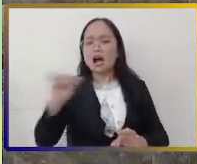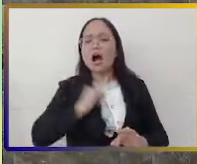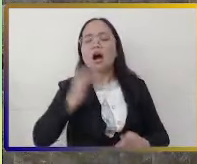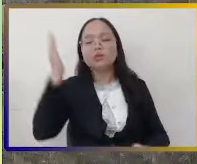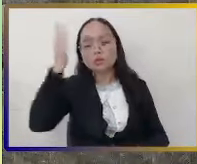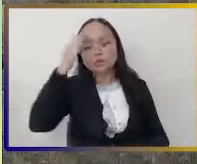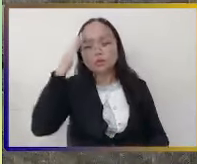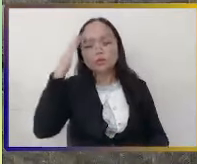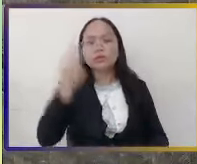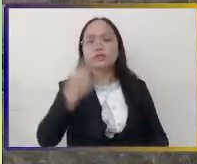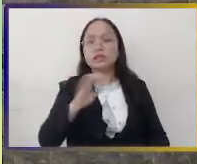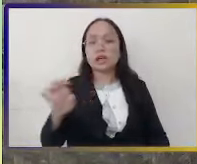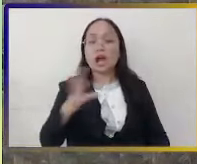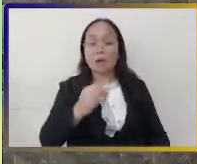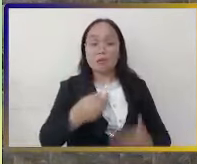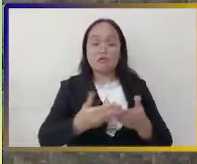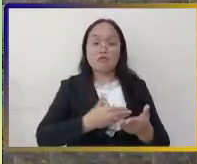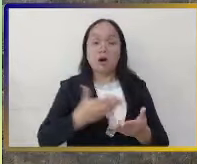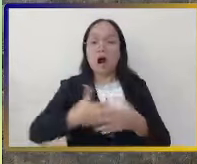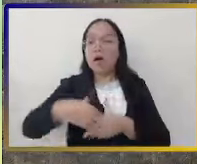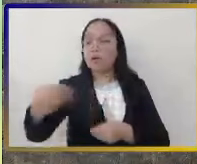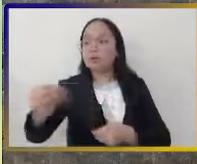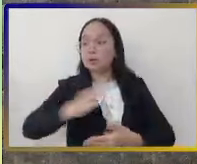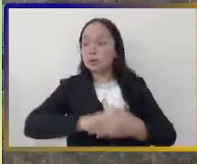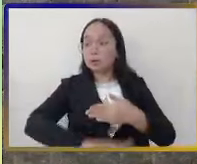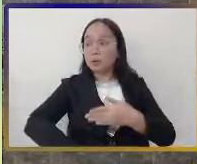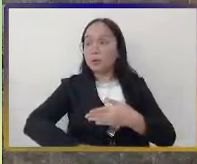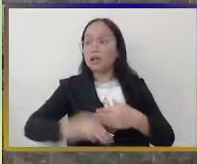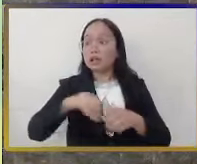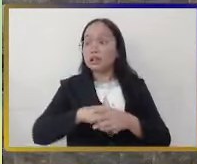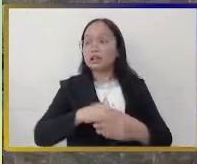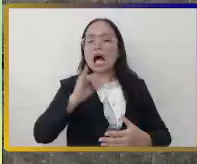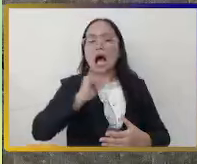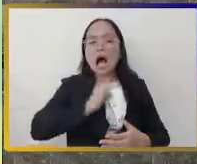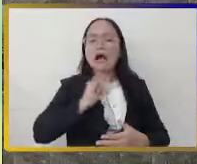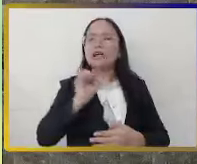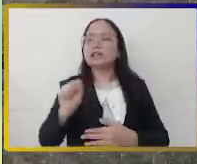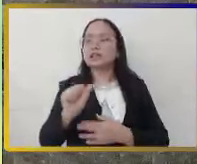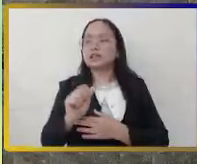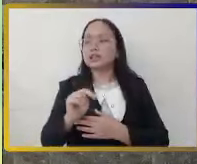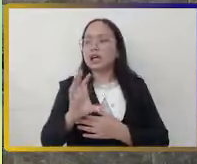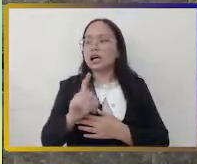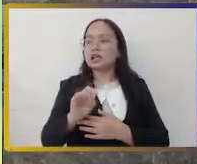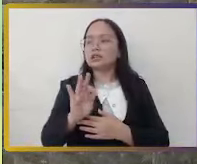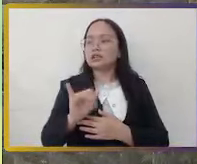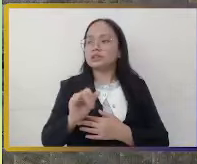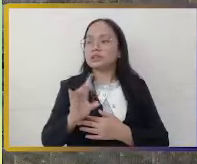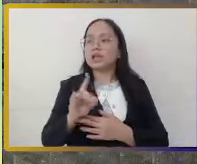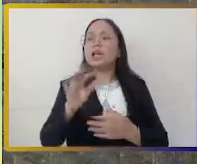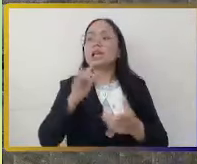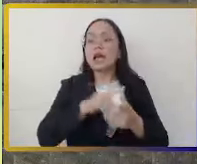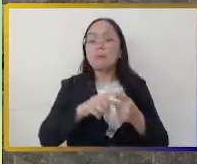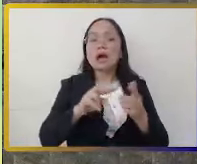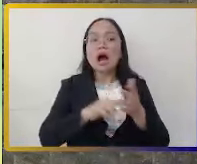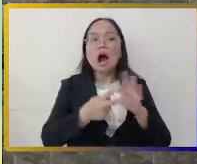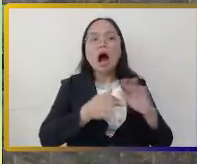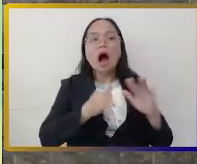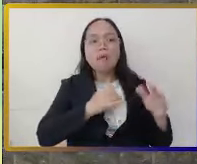And before thou camest forth out of the womb, I sanctified thee. In other words, I separated